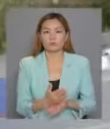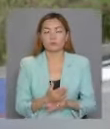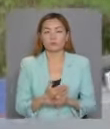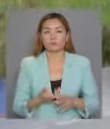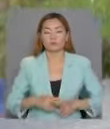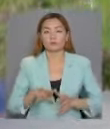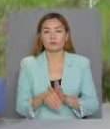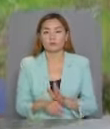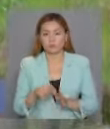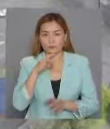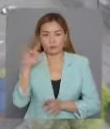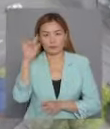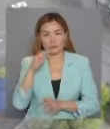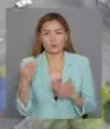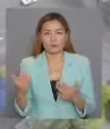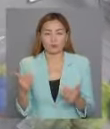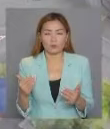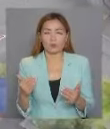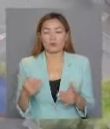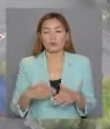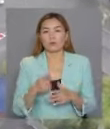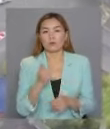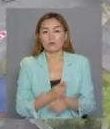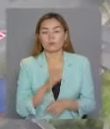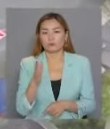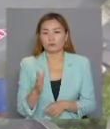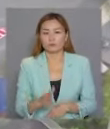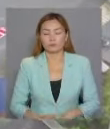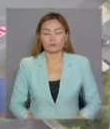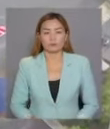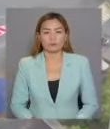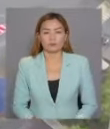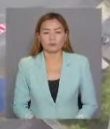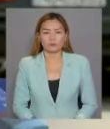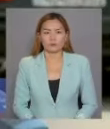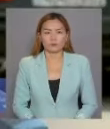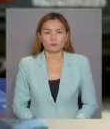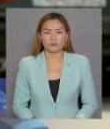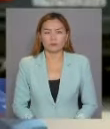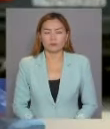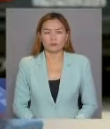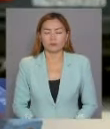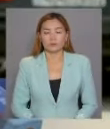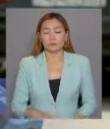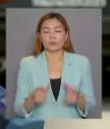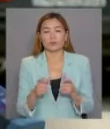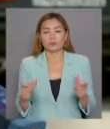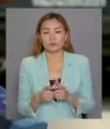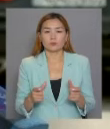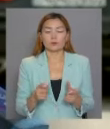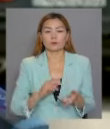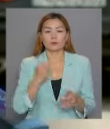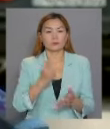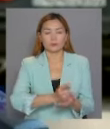қалыптасқан кезінде Қазақстан Республикасынан шығуға тыйым салынуы мүмкін. Банк шоттары мен мүліктеріне